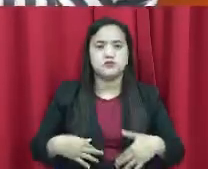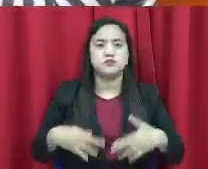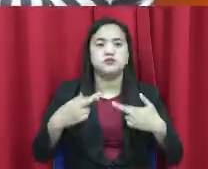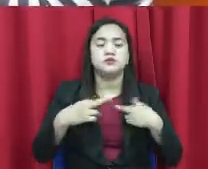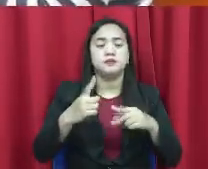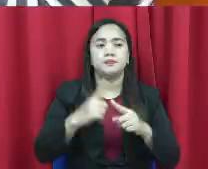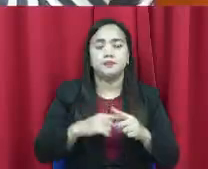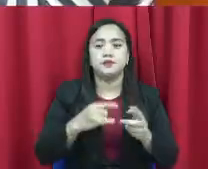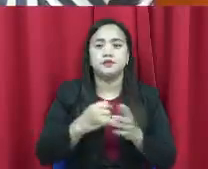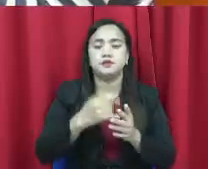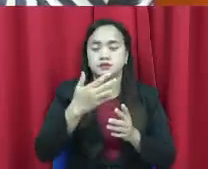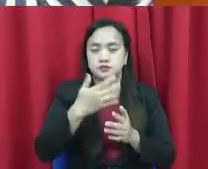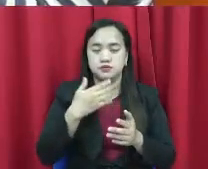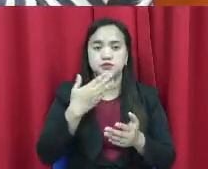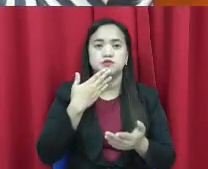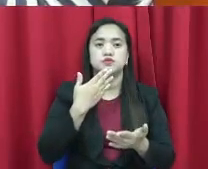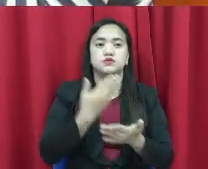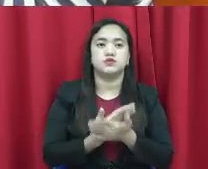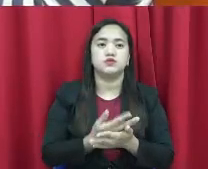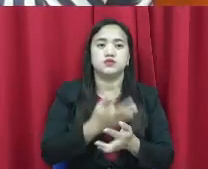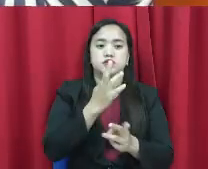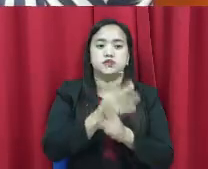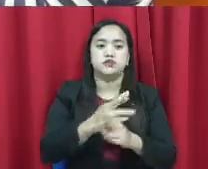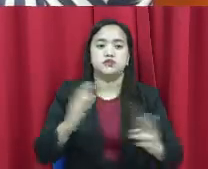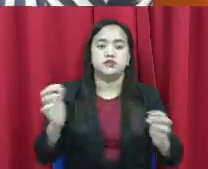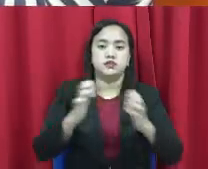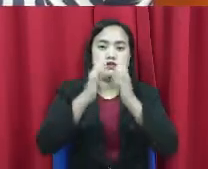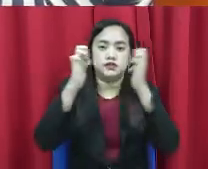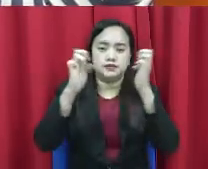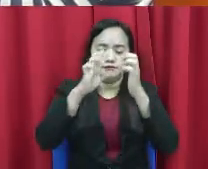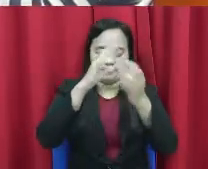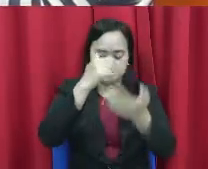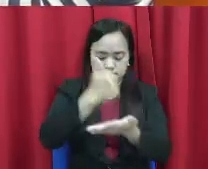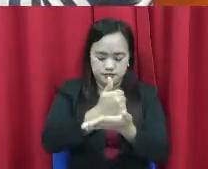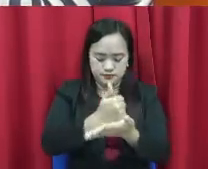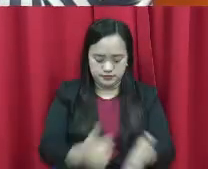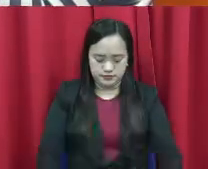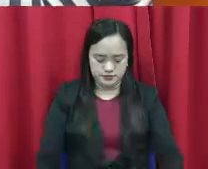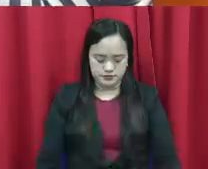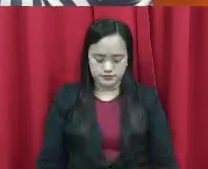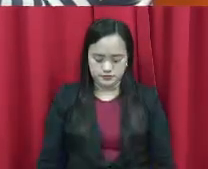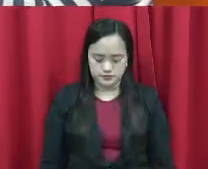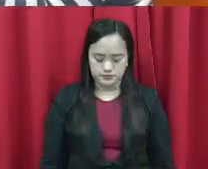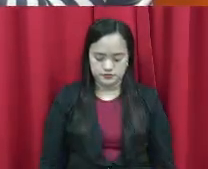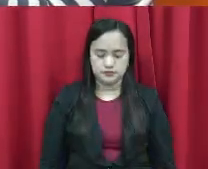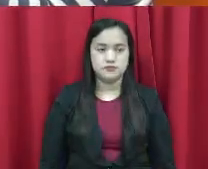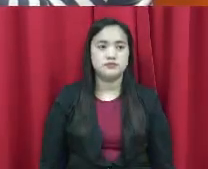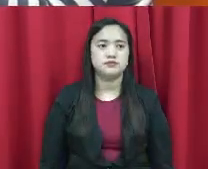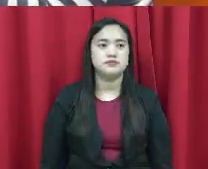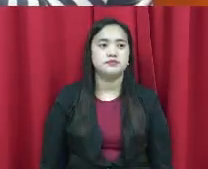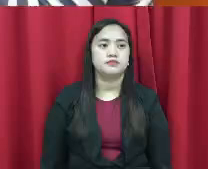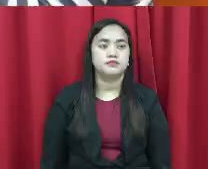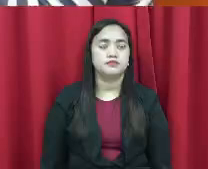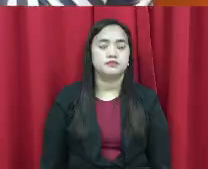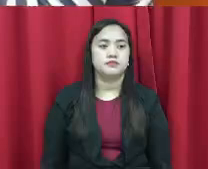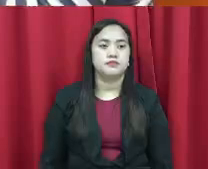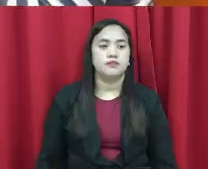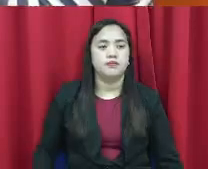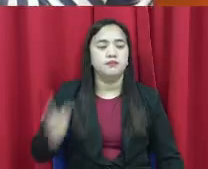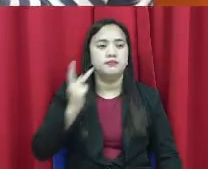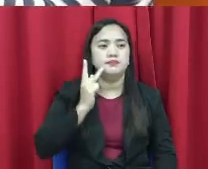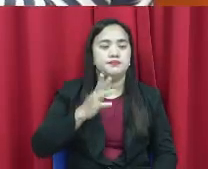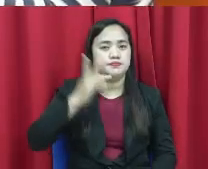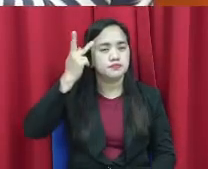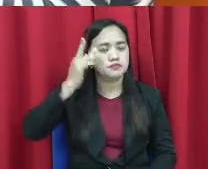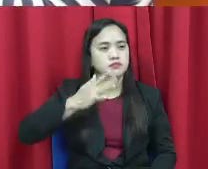lahat naipamana natin yung good and right with us Amen Actually po Naalala ko yung preaching ni Pastor